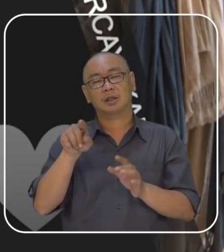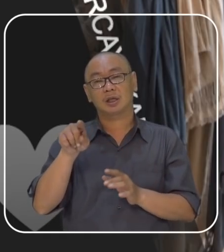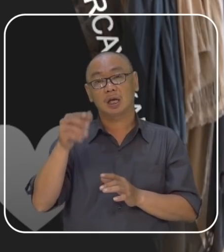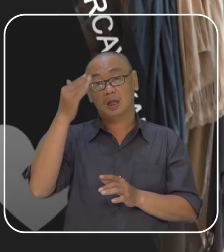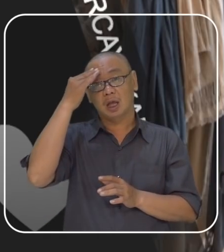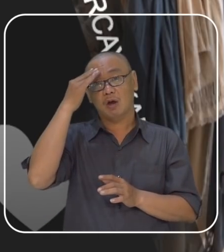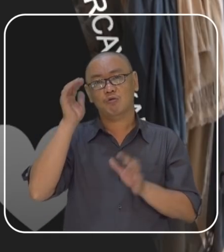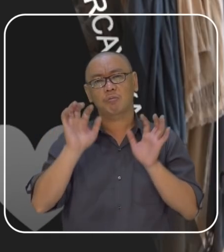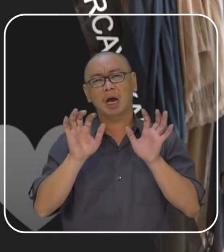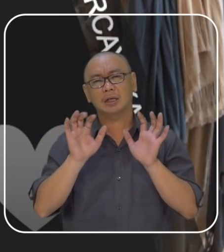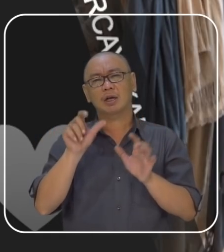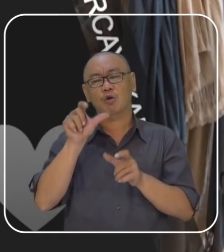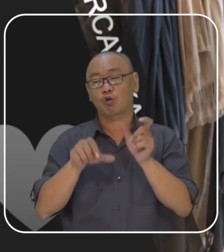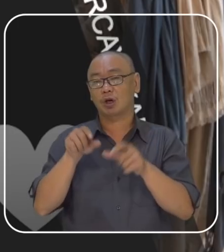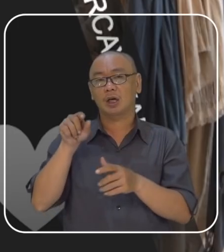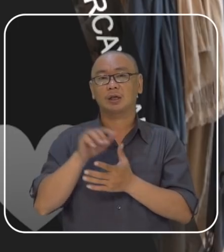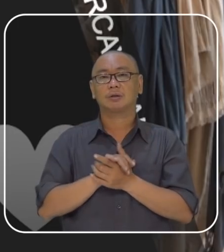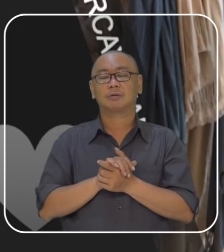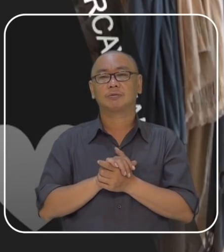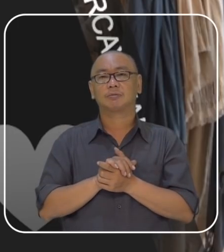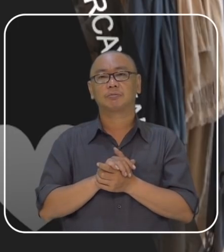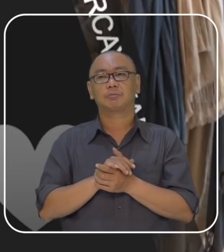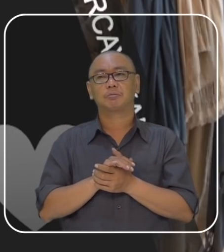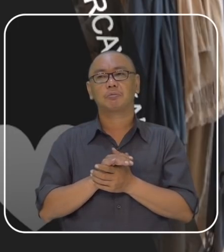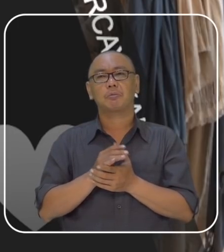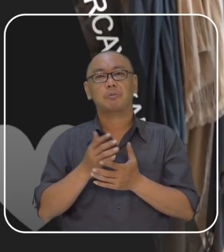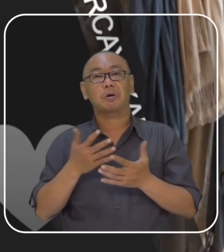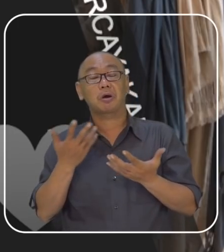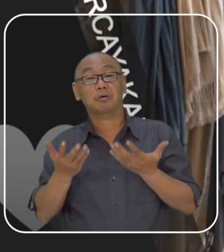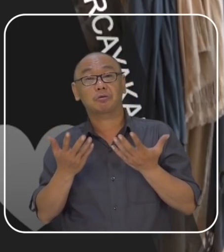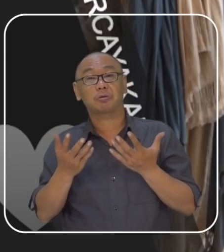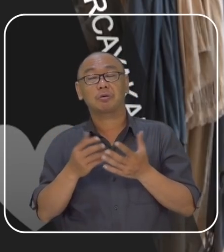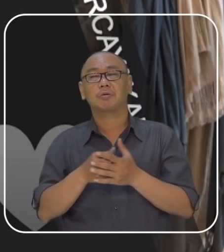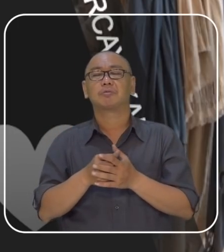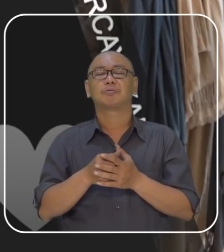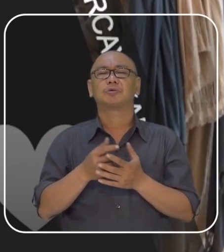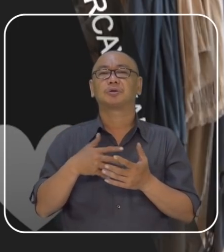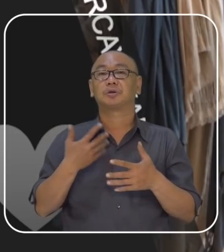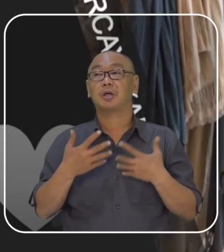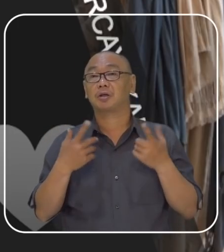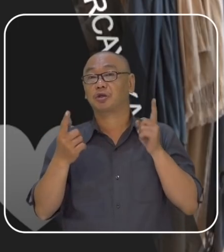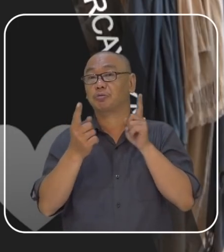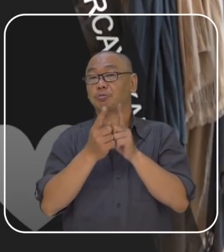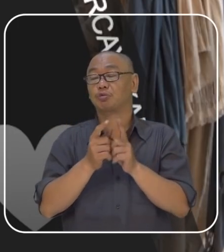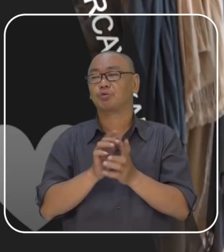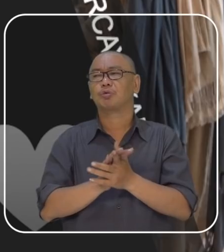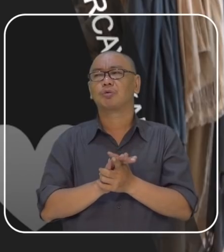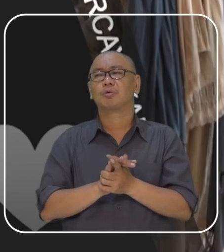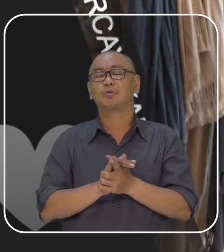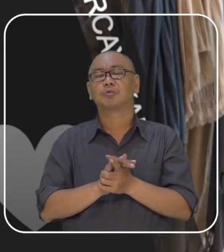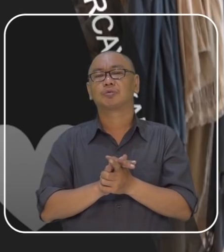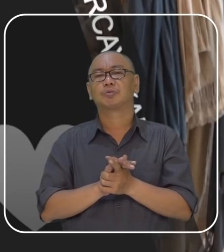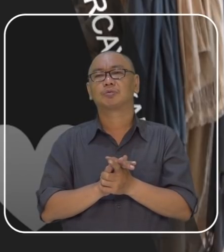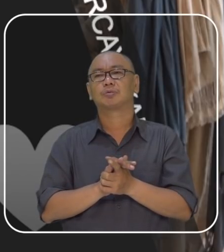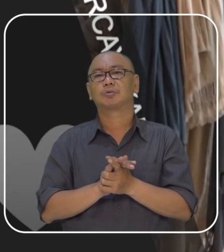di sana ada banyak orang yang akan mengaguminya selama 9 hari saja, yaitu selama